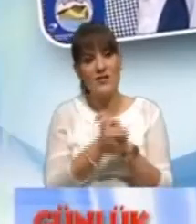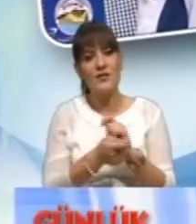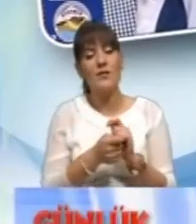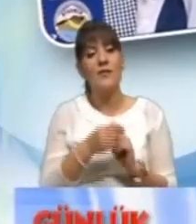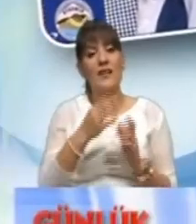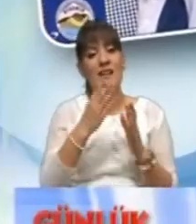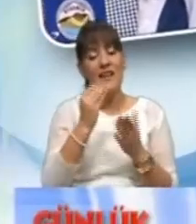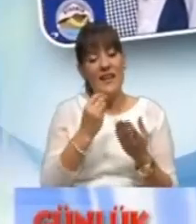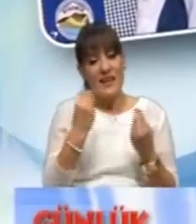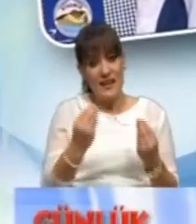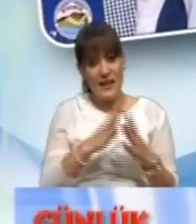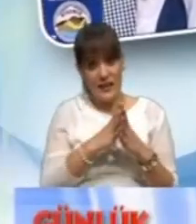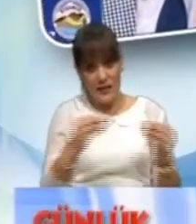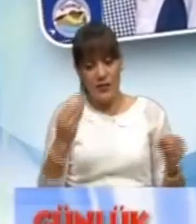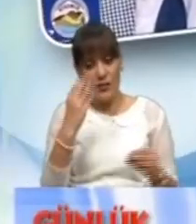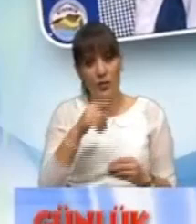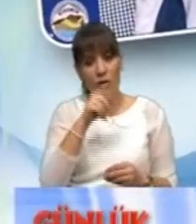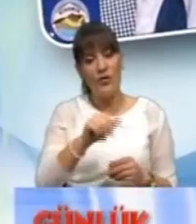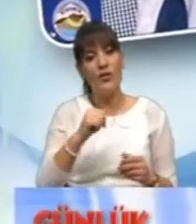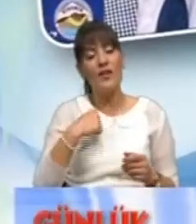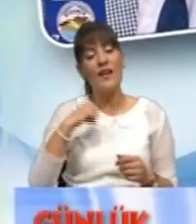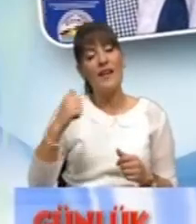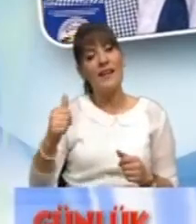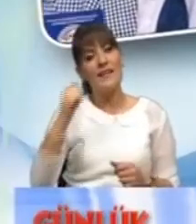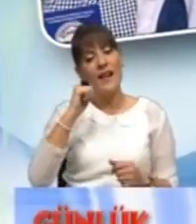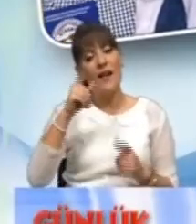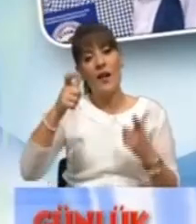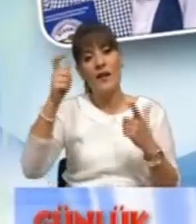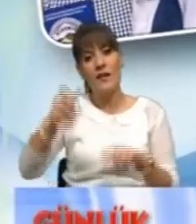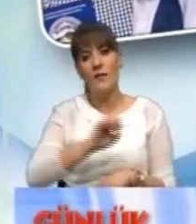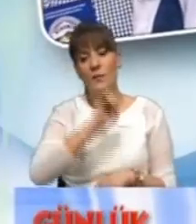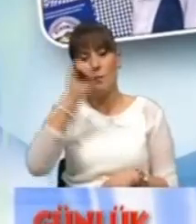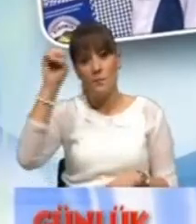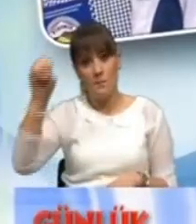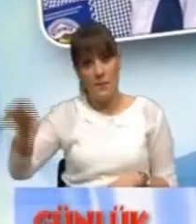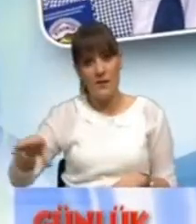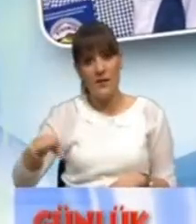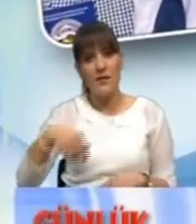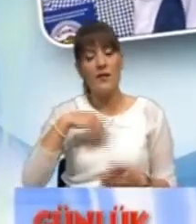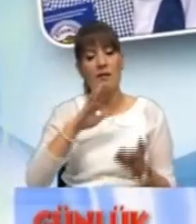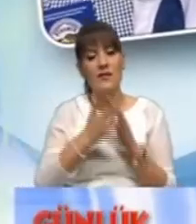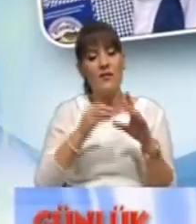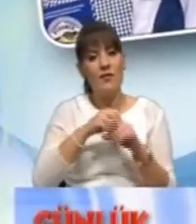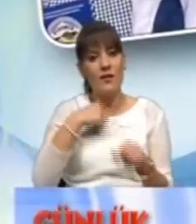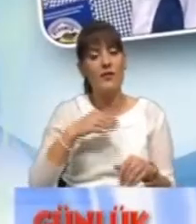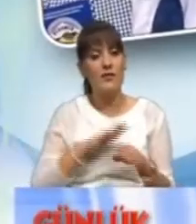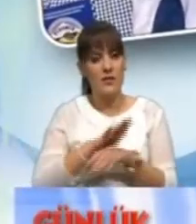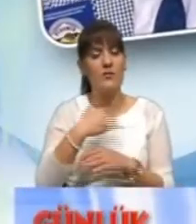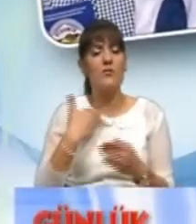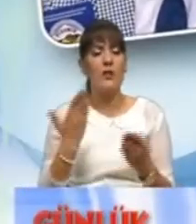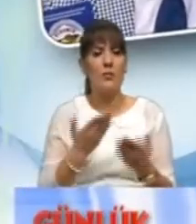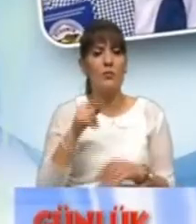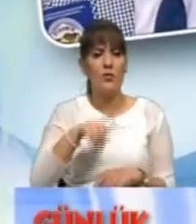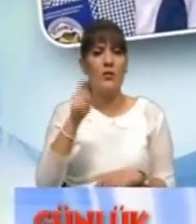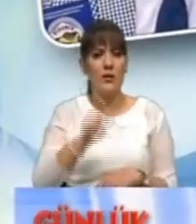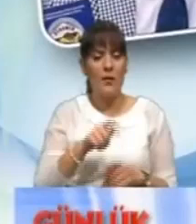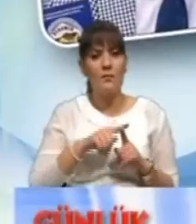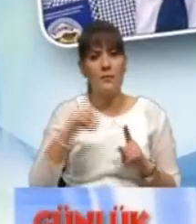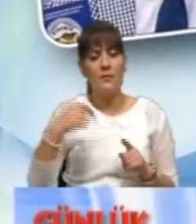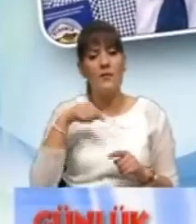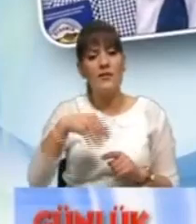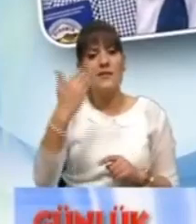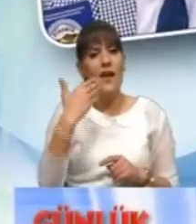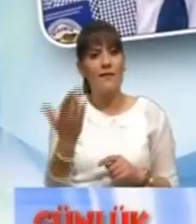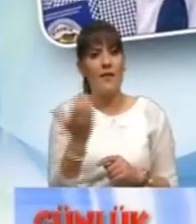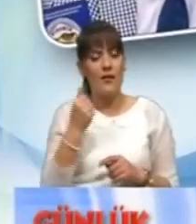değiştirilmesi, iyileşince de onun değer doğal tekrar ortamına, doğal ortamına bırakılması safhalarını yaşıyoruz. Tabii ki bunları yaptıkça da biz